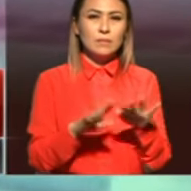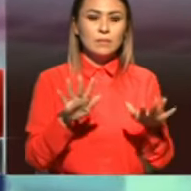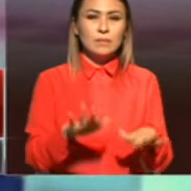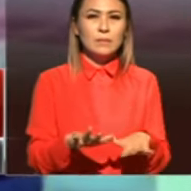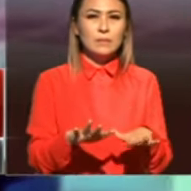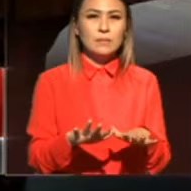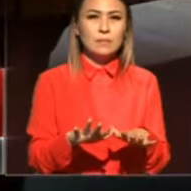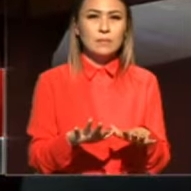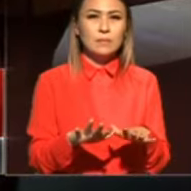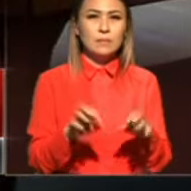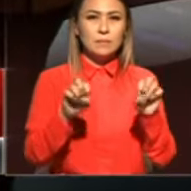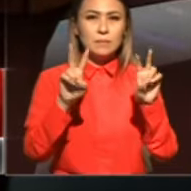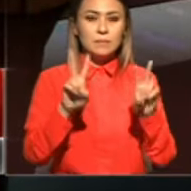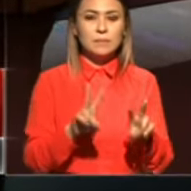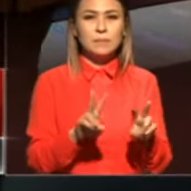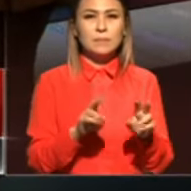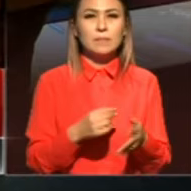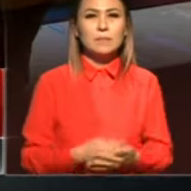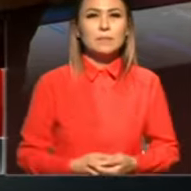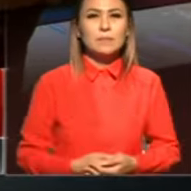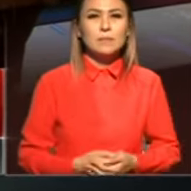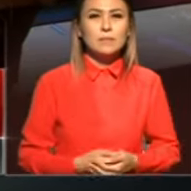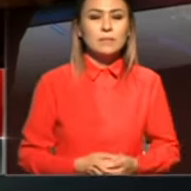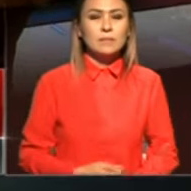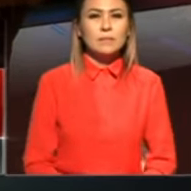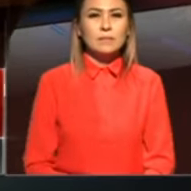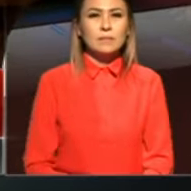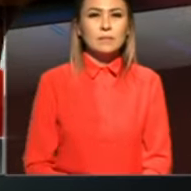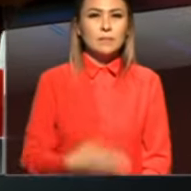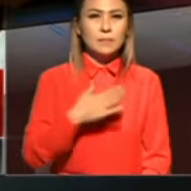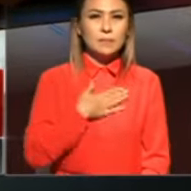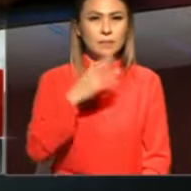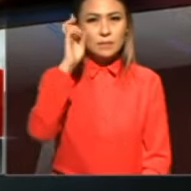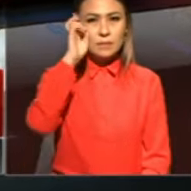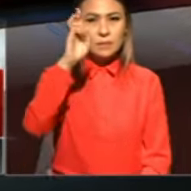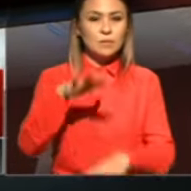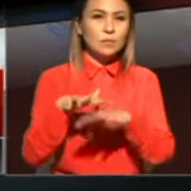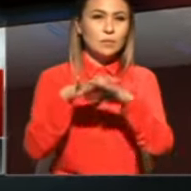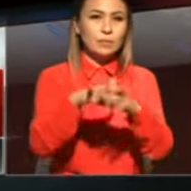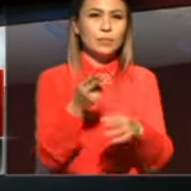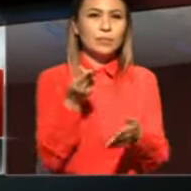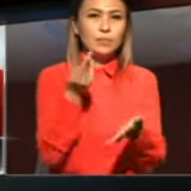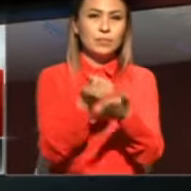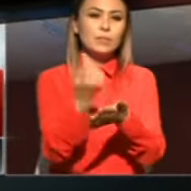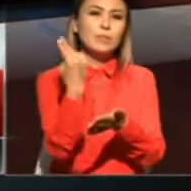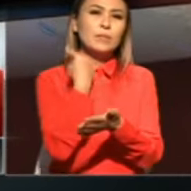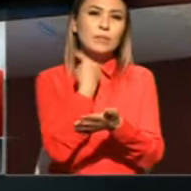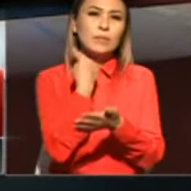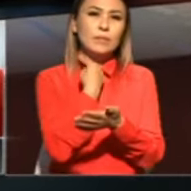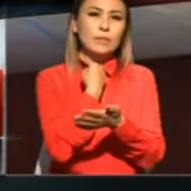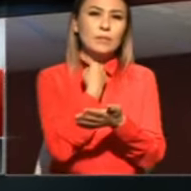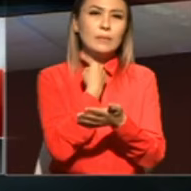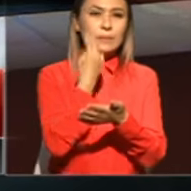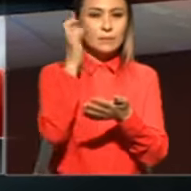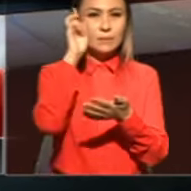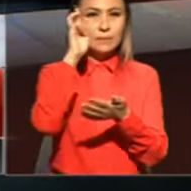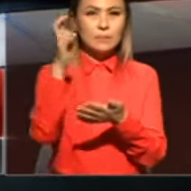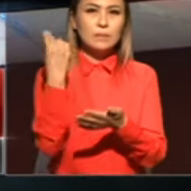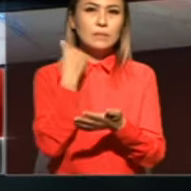отырған мамандардың біздің мемлекеттік бюджеттен төленетін қарызымыз, яғни мемлекеттік қарыз